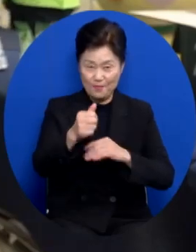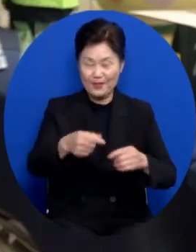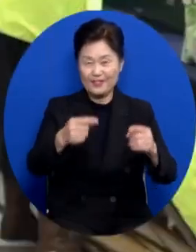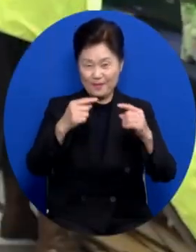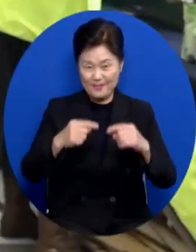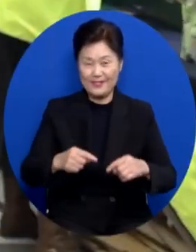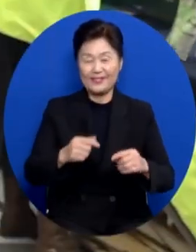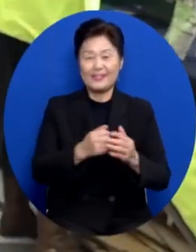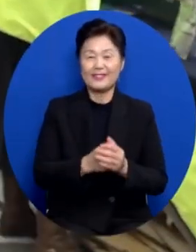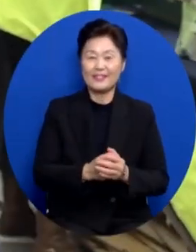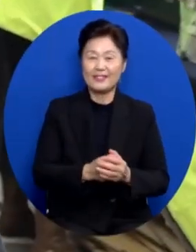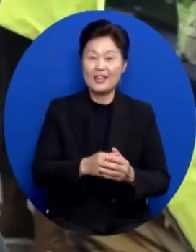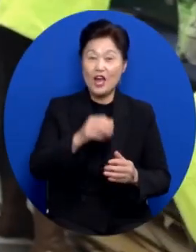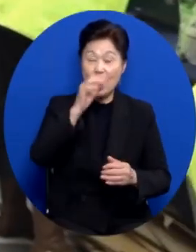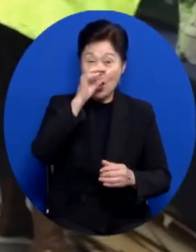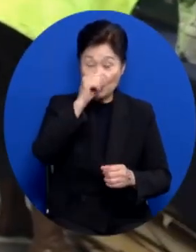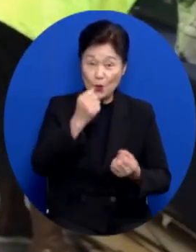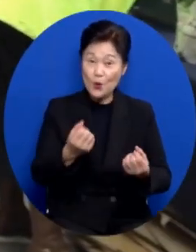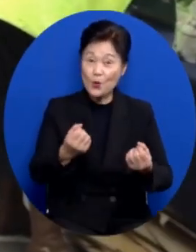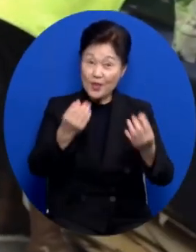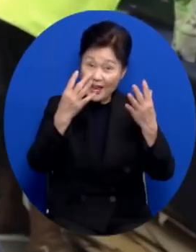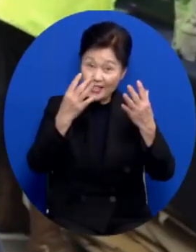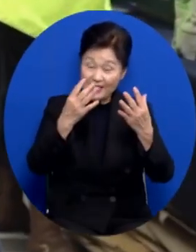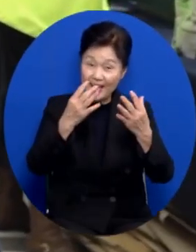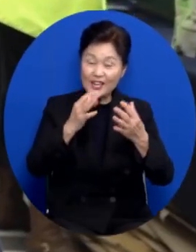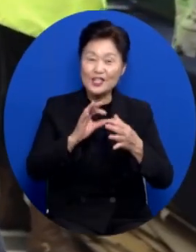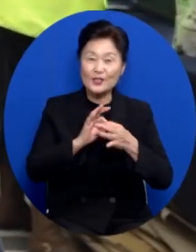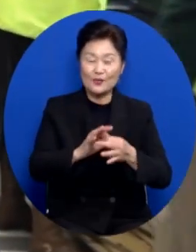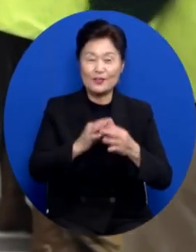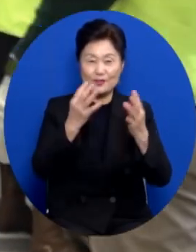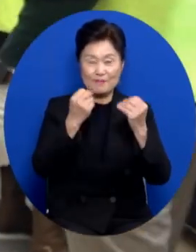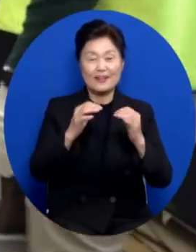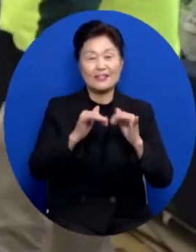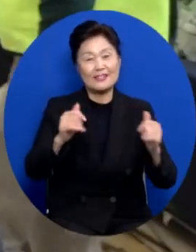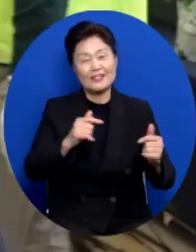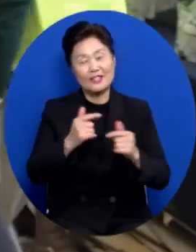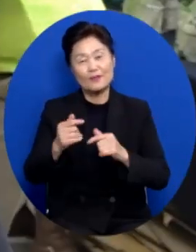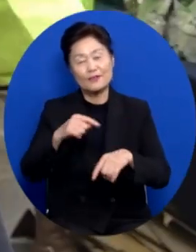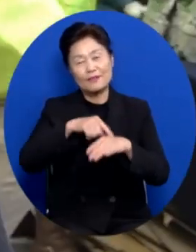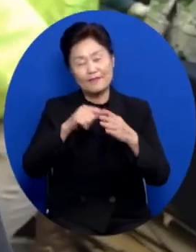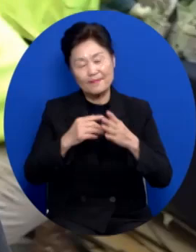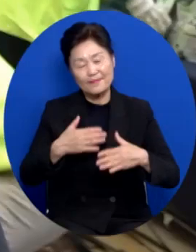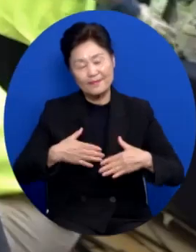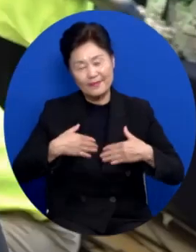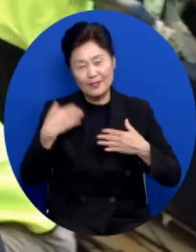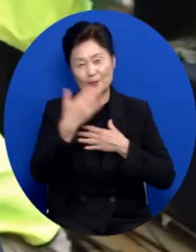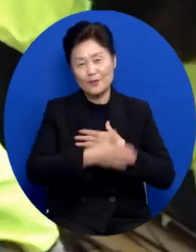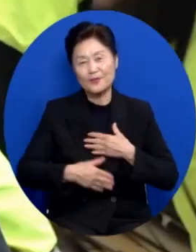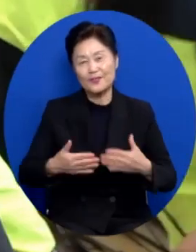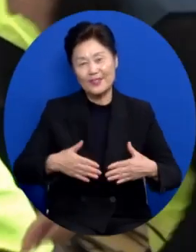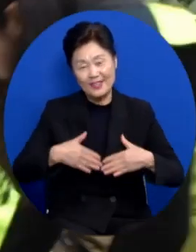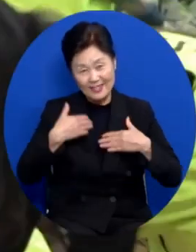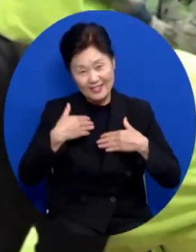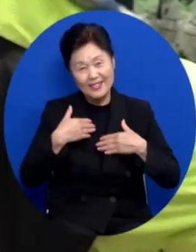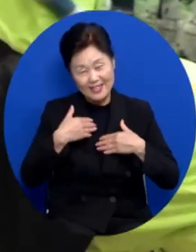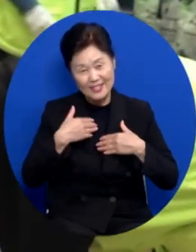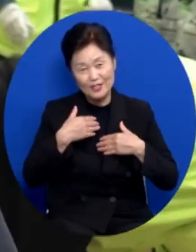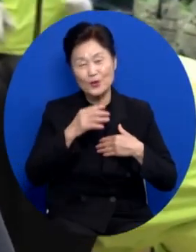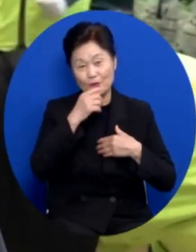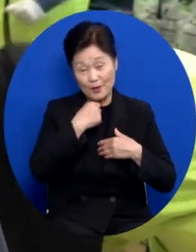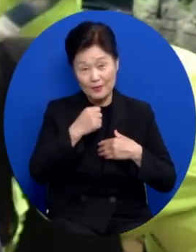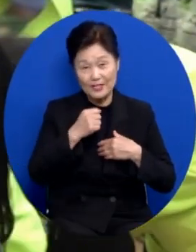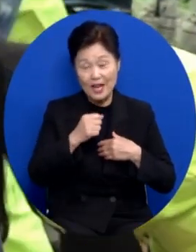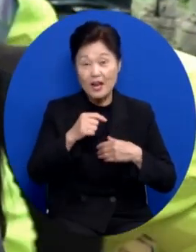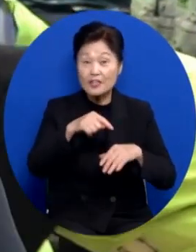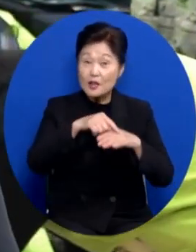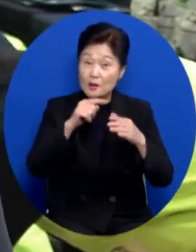됐습니다. 이런 좋은 뜻깊은 행사로 인해서 많은 사람들이 마음도 따뜻하고 몸도 따뜻해지고 정말 더 바라는 게 있다면 그들의